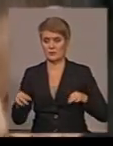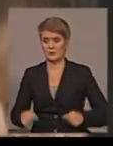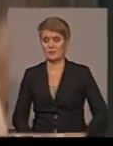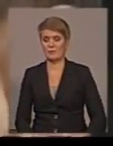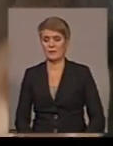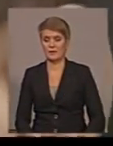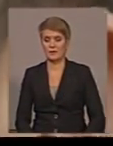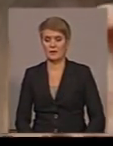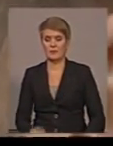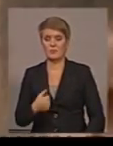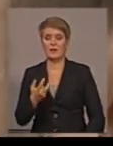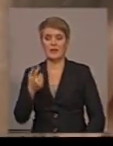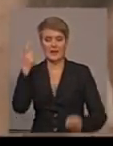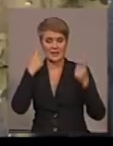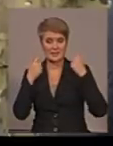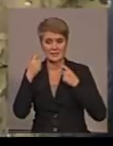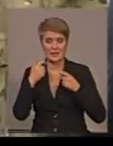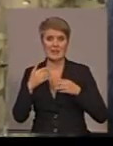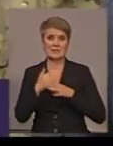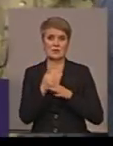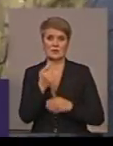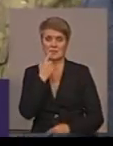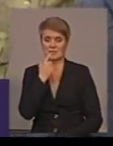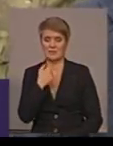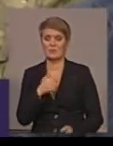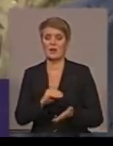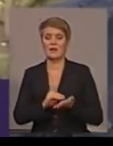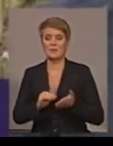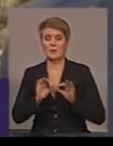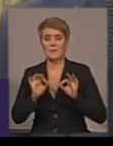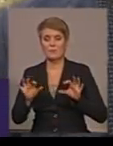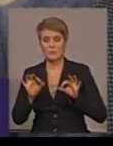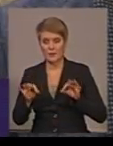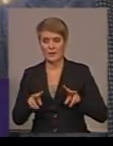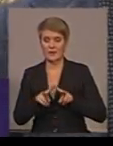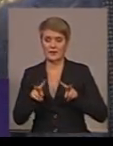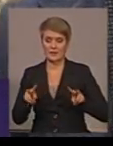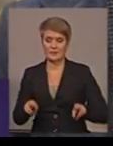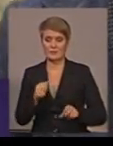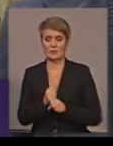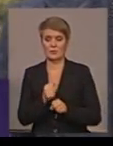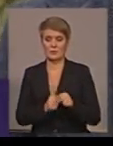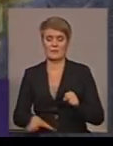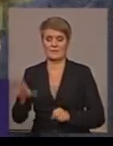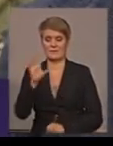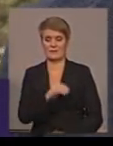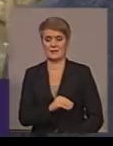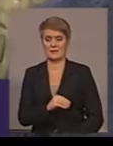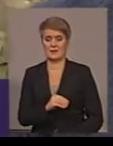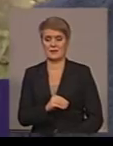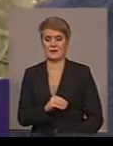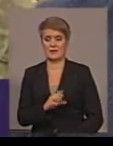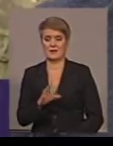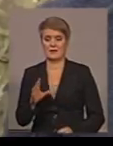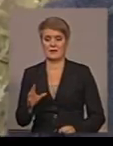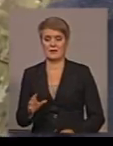У мене кілька садин, сколотий зуб. Я добровільно дав пояснення і так само, в принципі, зробили абсолютно всі. Всю решту